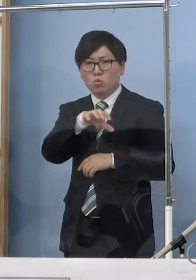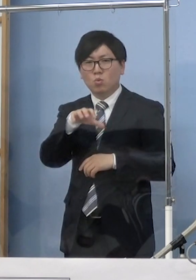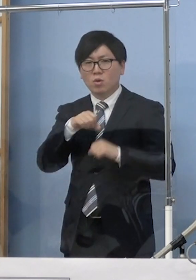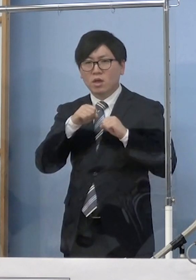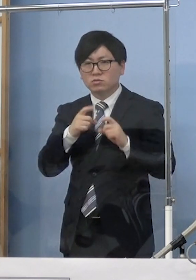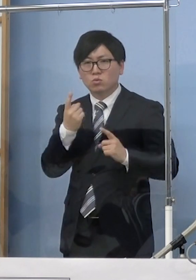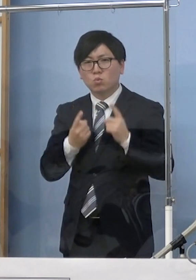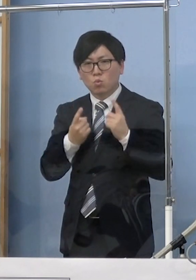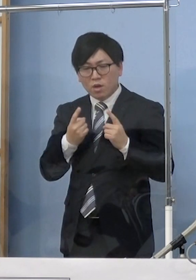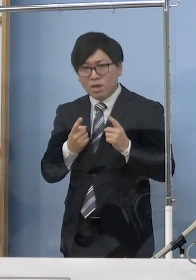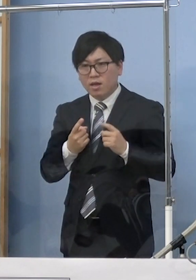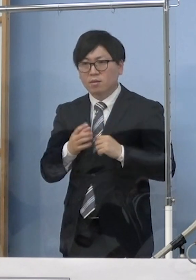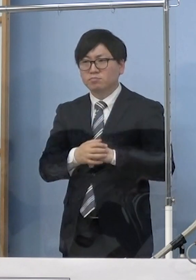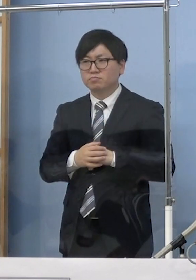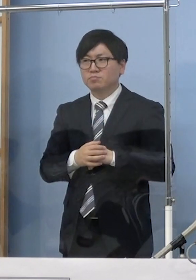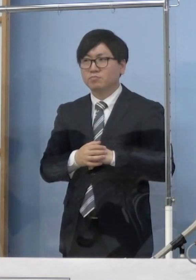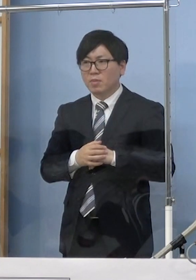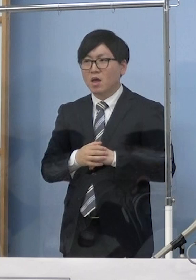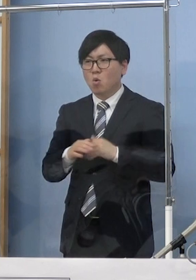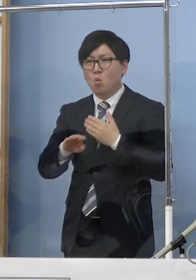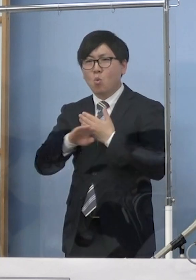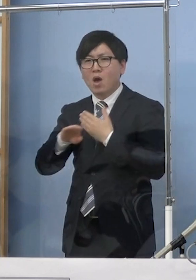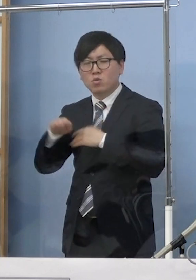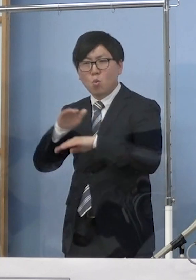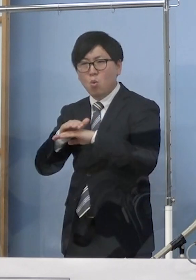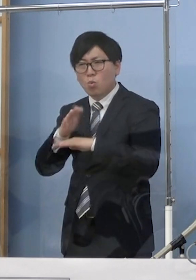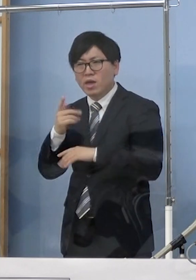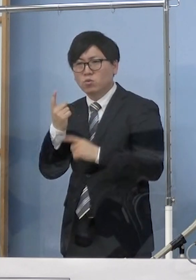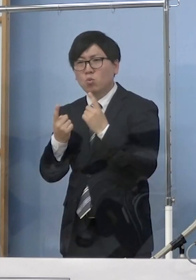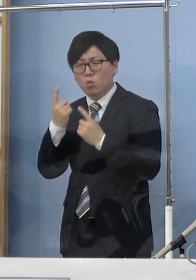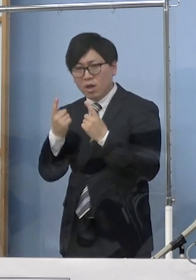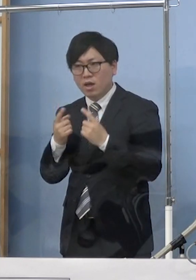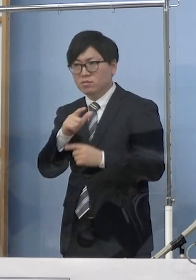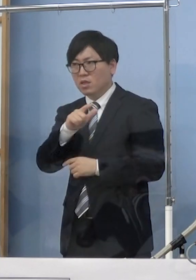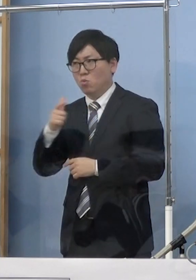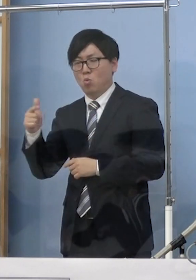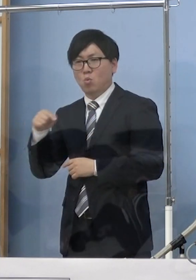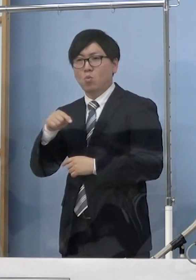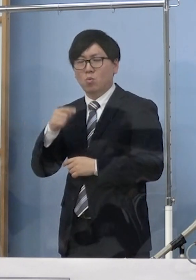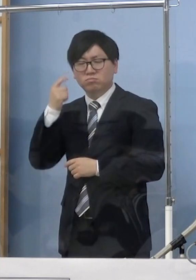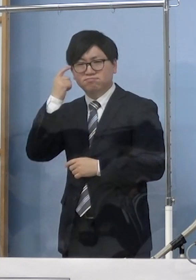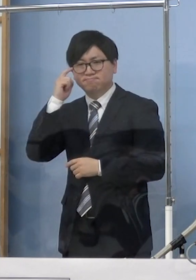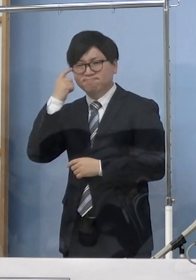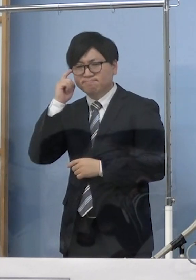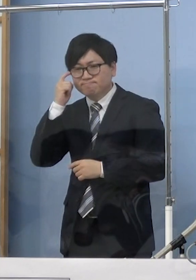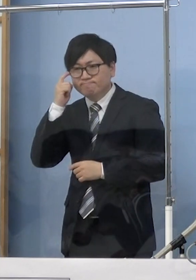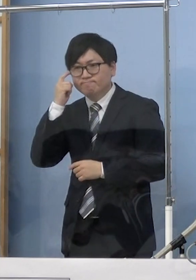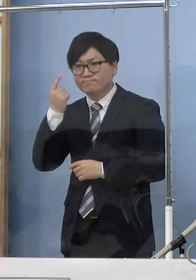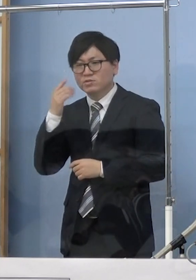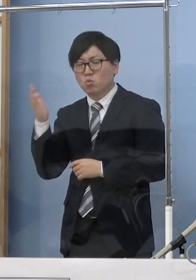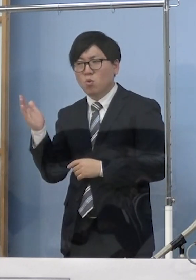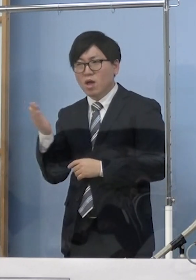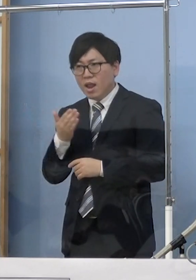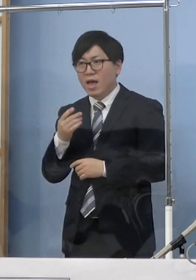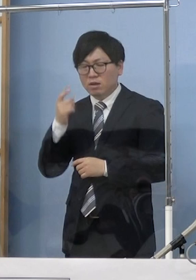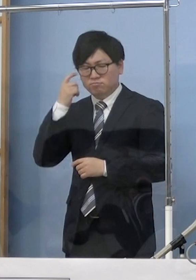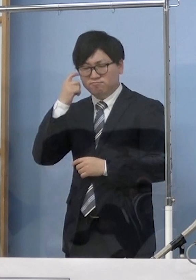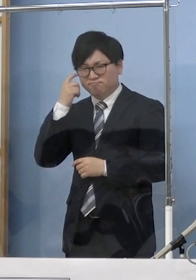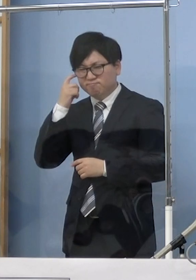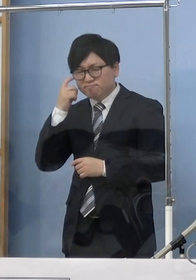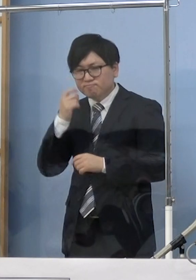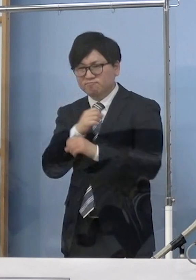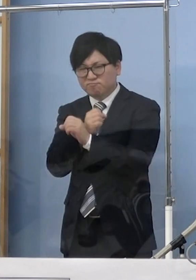その前にやれることは全て打ったのか、まあ、こうしたことをしっかりと今もすでに昨日から検証をしているところでありますので